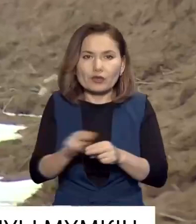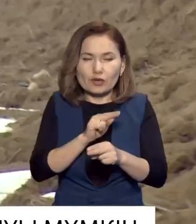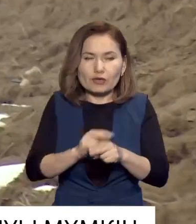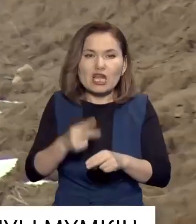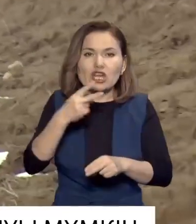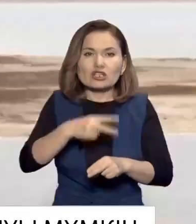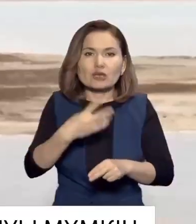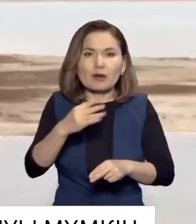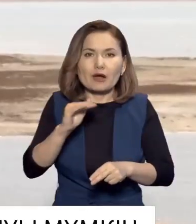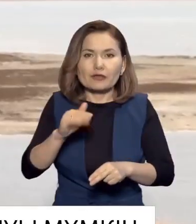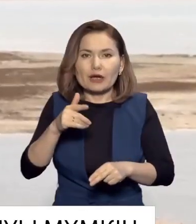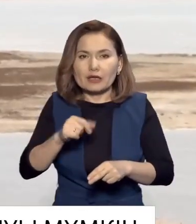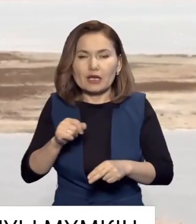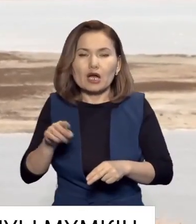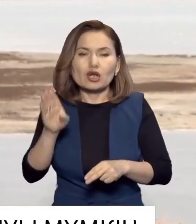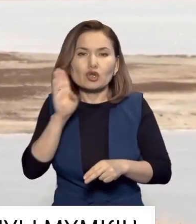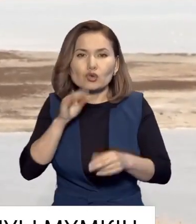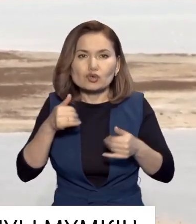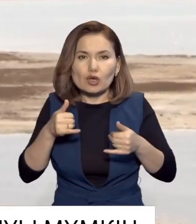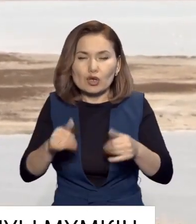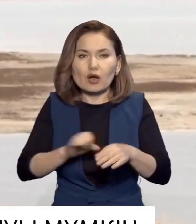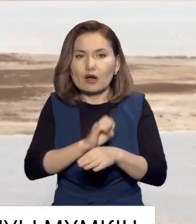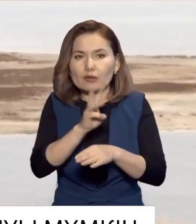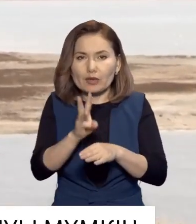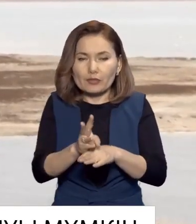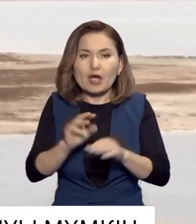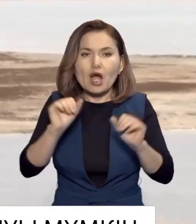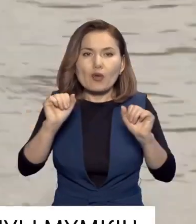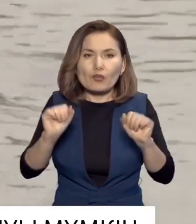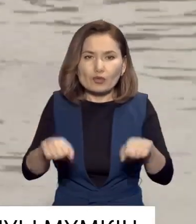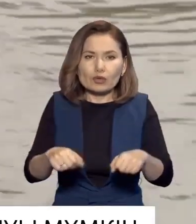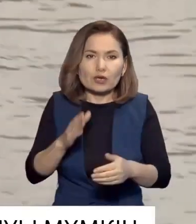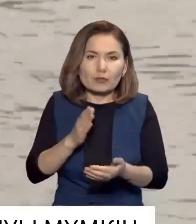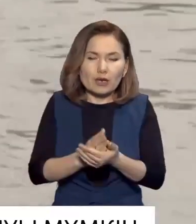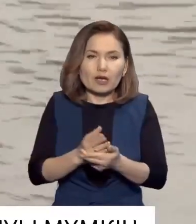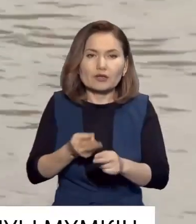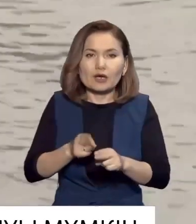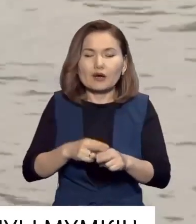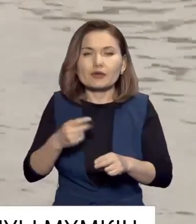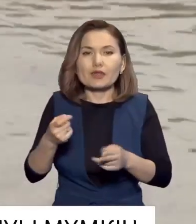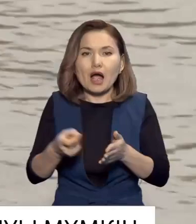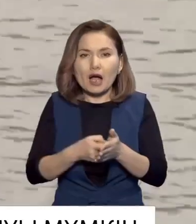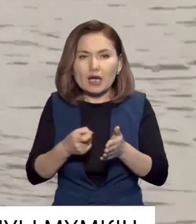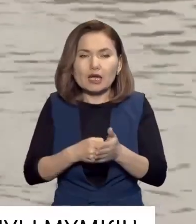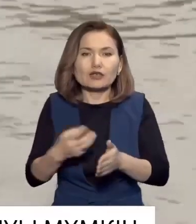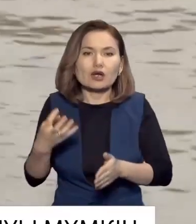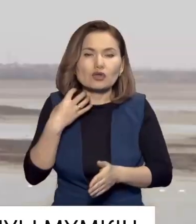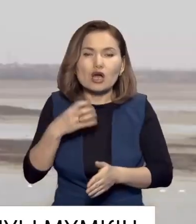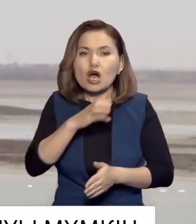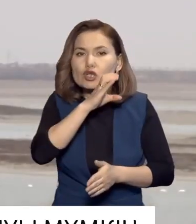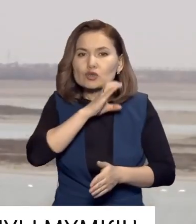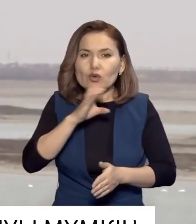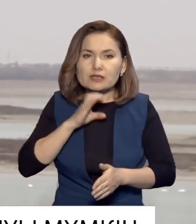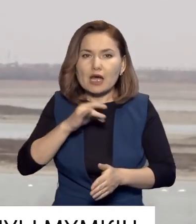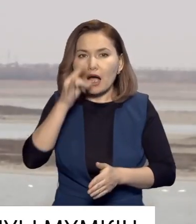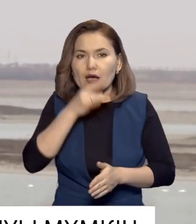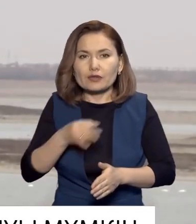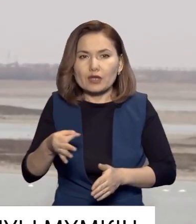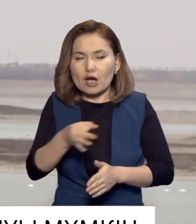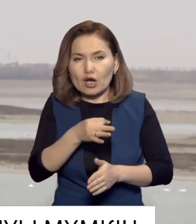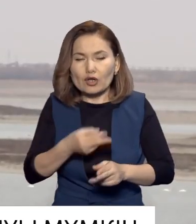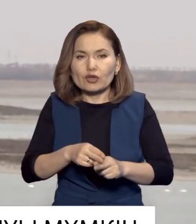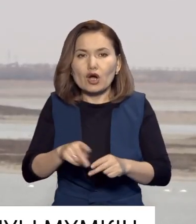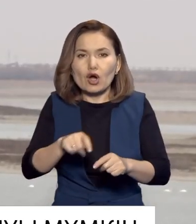және 24 мың гектар суармалы жерді сумен қамтамасыз етуге мүмкіндік береді. Сондай Қарағанды, Қызылорда және солтүстік Қазақстан облыстарында